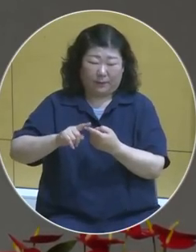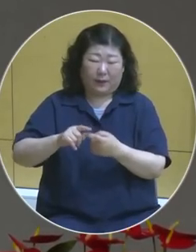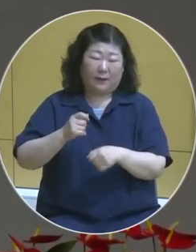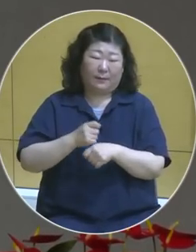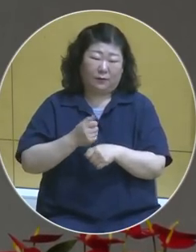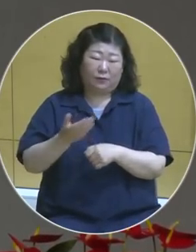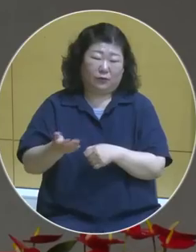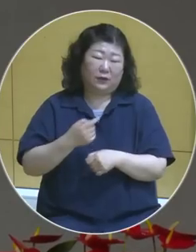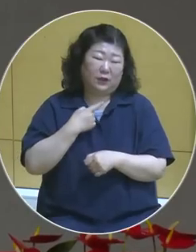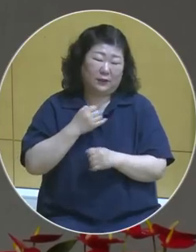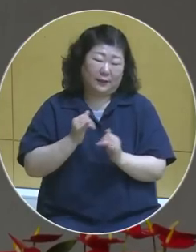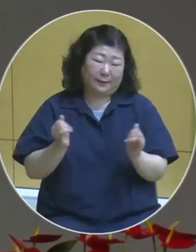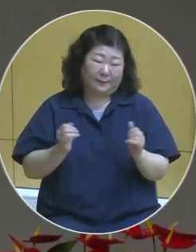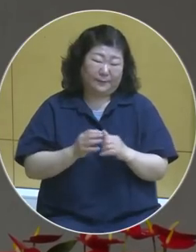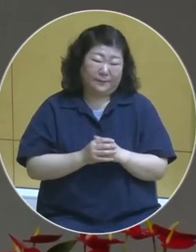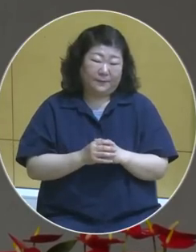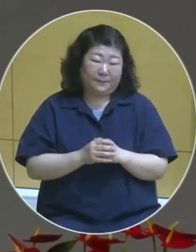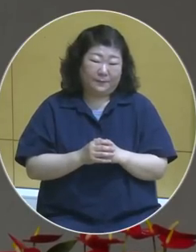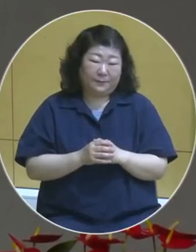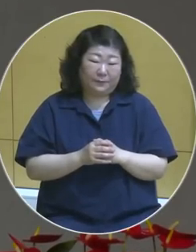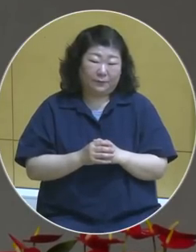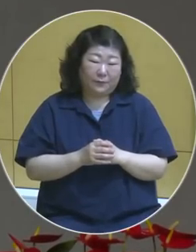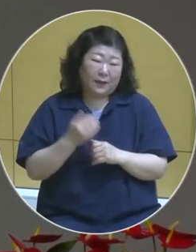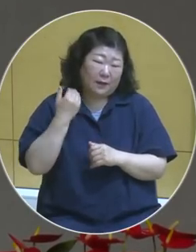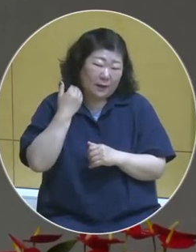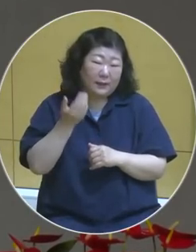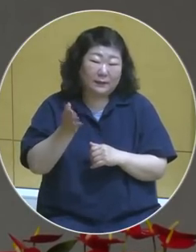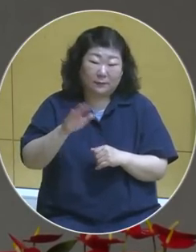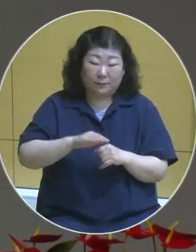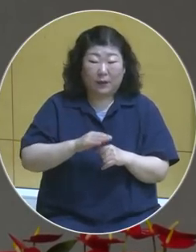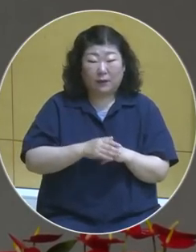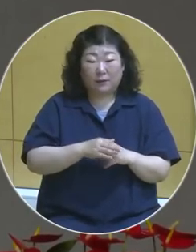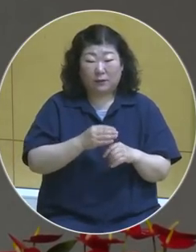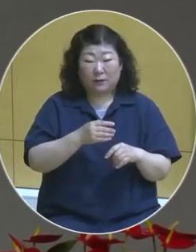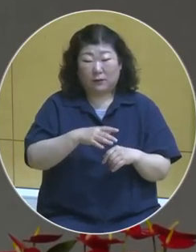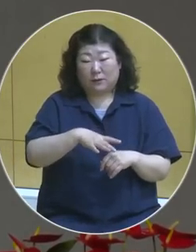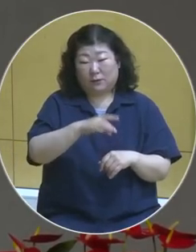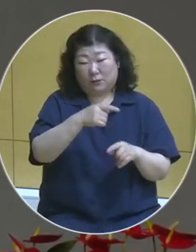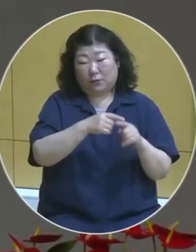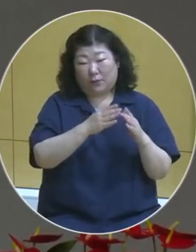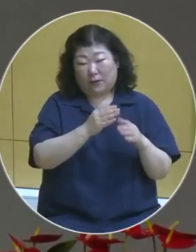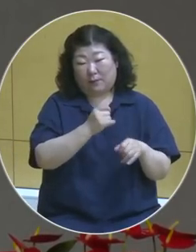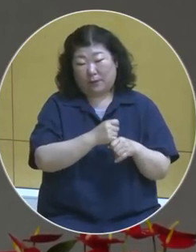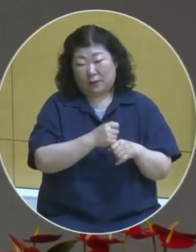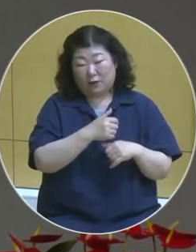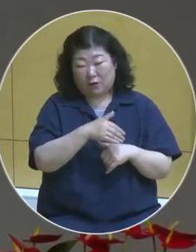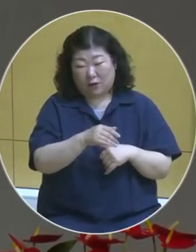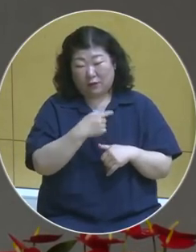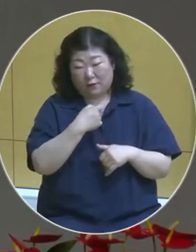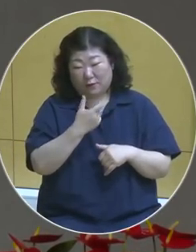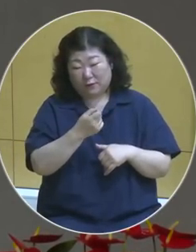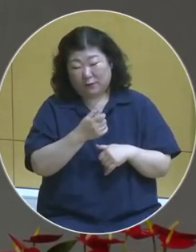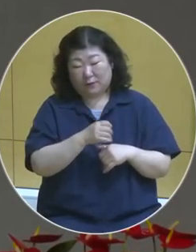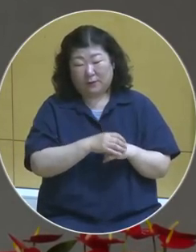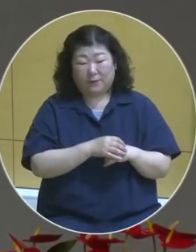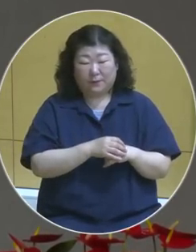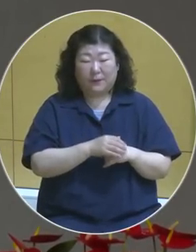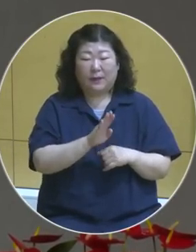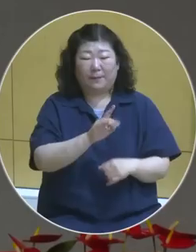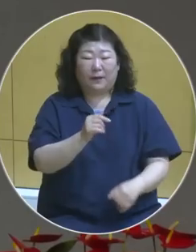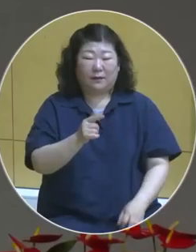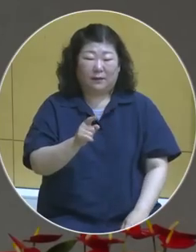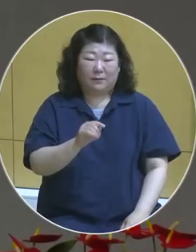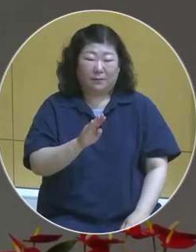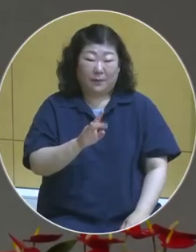보이진 않지만 초대교회를 만들어갔던 사람들처럼 바로 이 바나바를 통해서 교회의 모든 일들이 원활하게 돌아가는